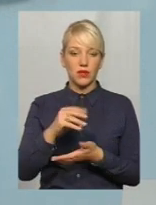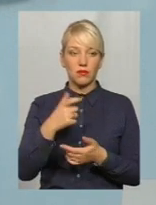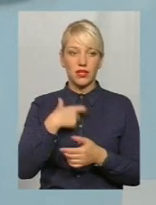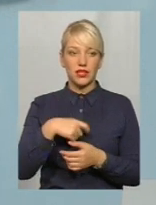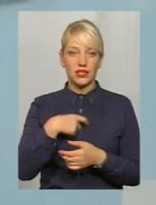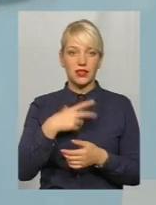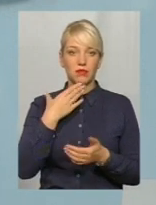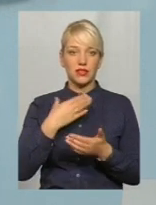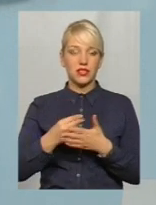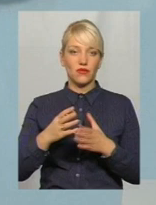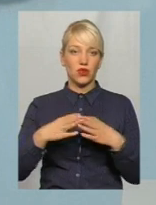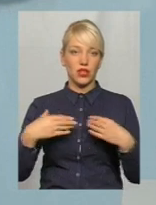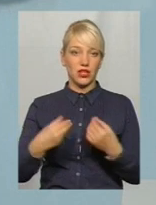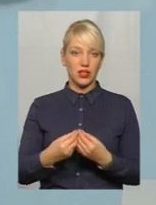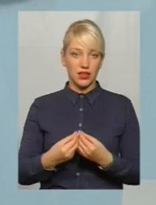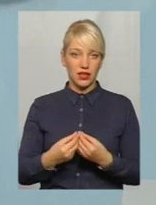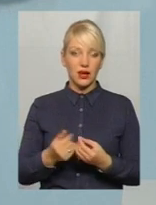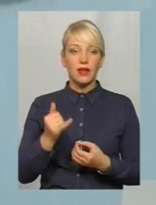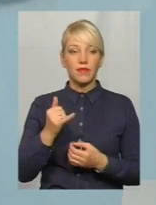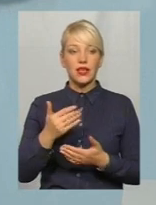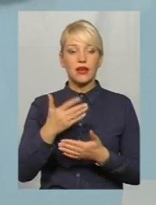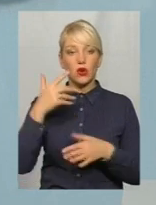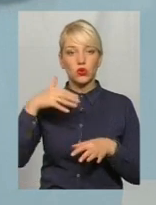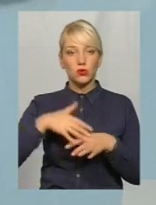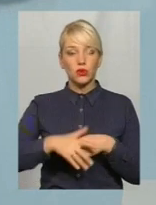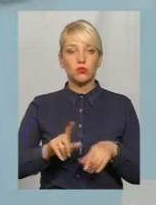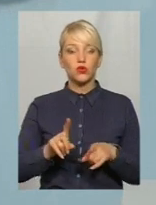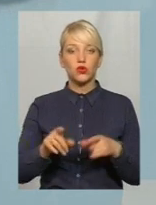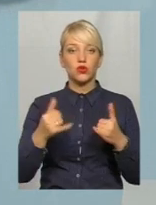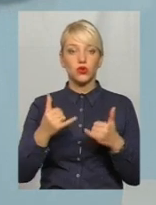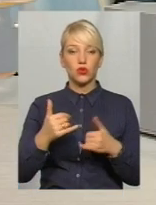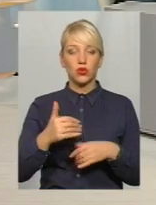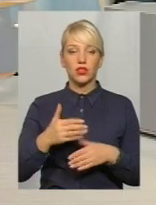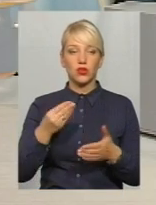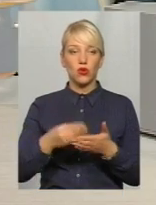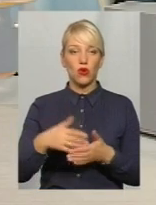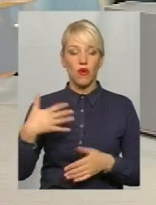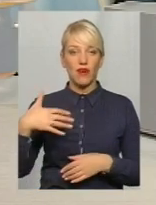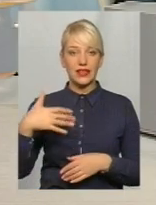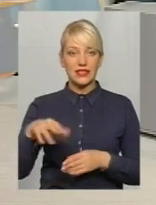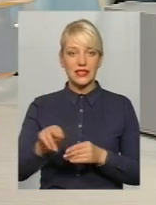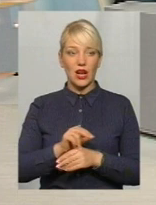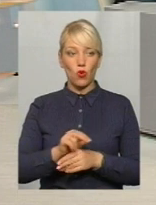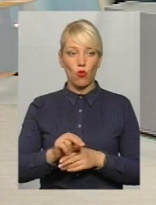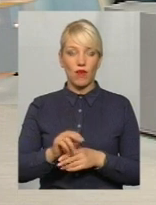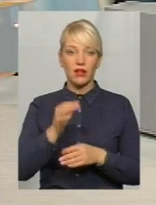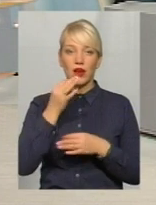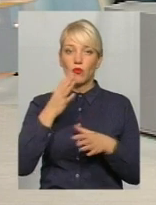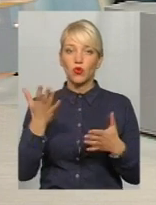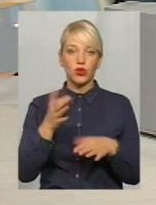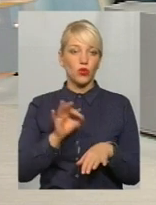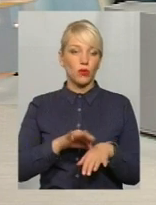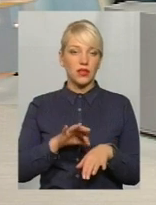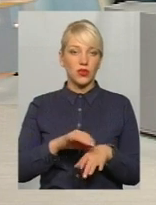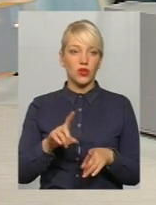для своїх рідних. І, звичайно, розуміємо те, що сьогодні достатньо дороговартісне лікування будь-якої патології,